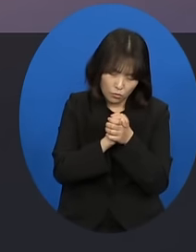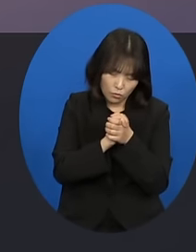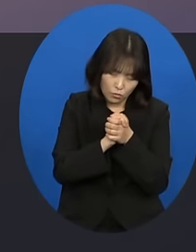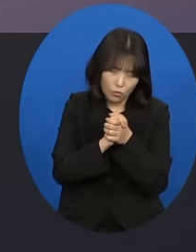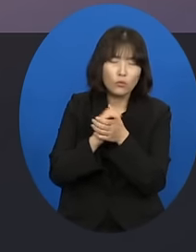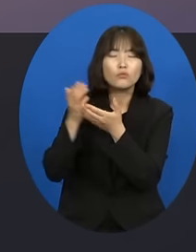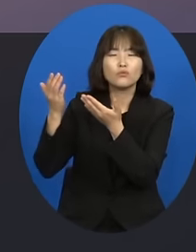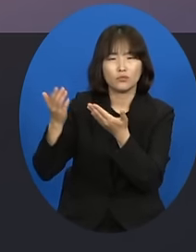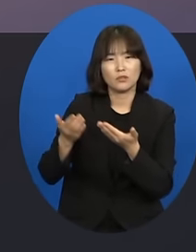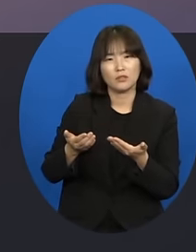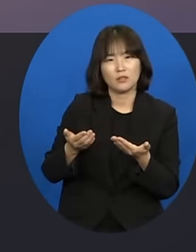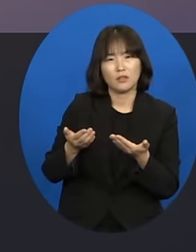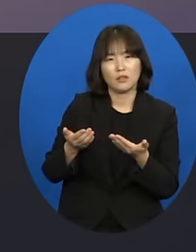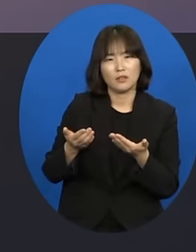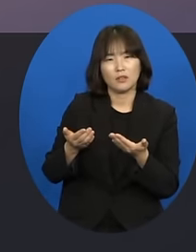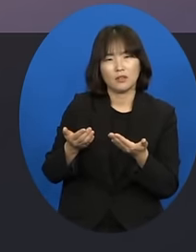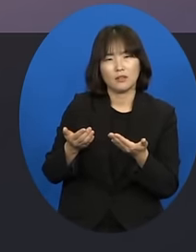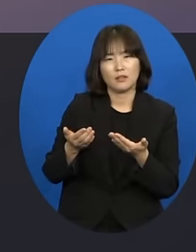중보.